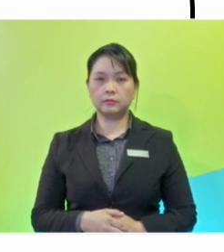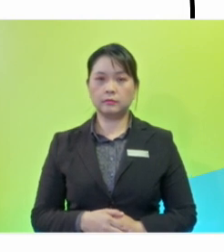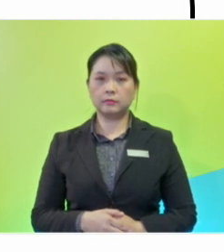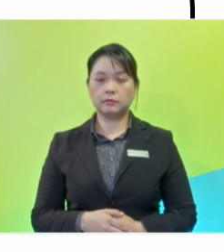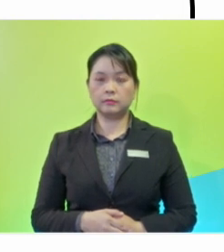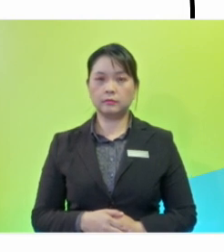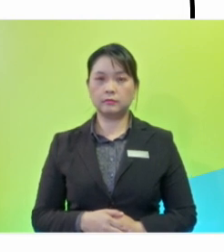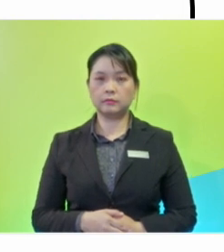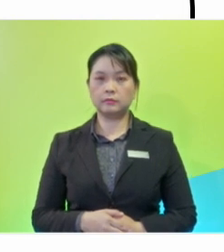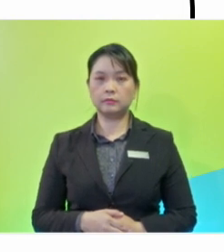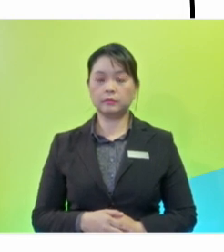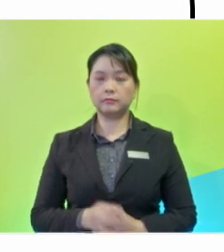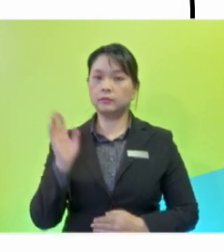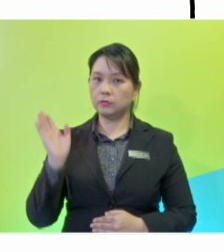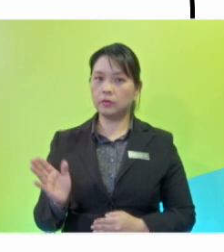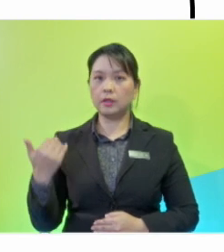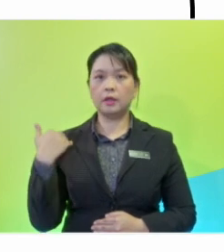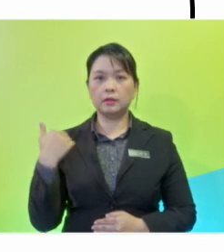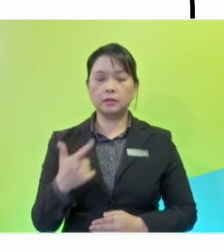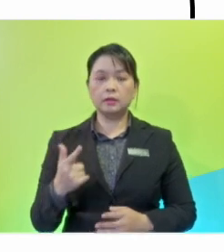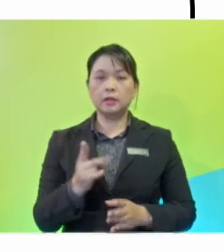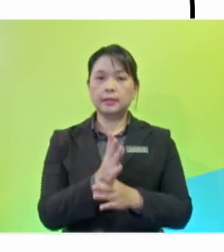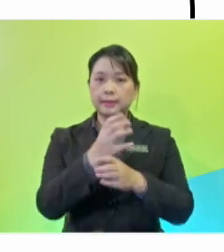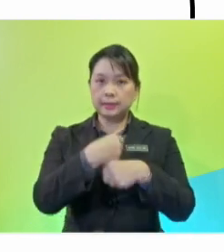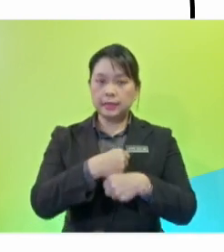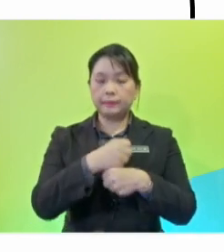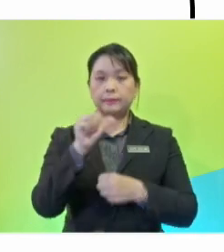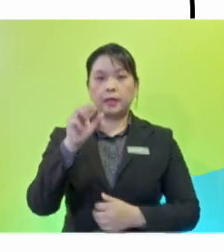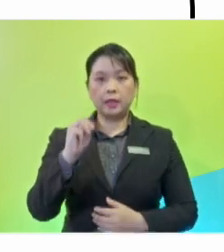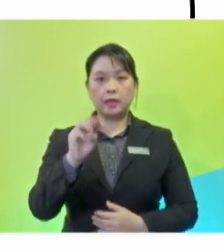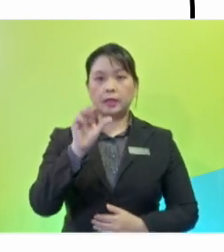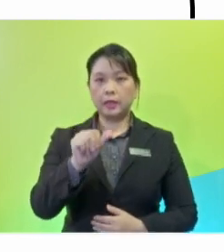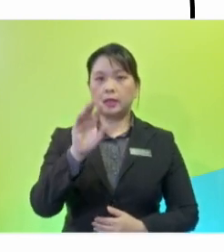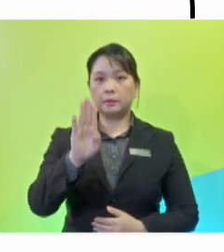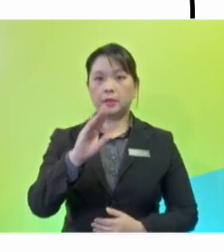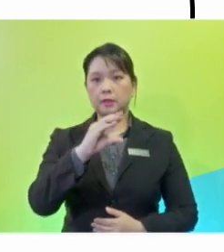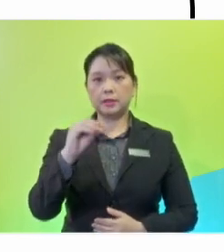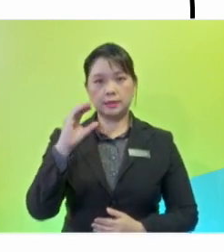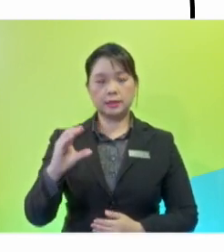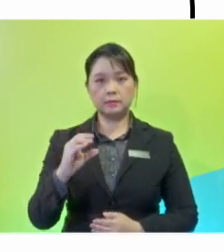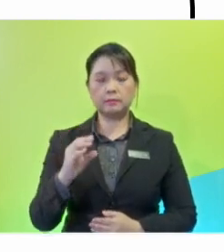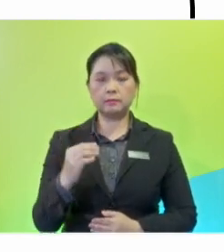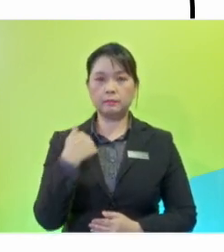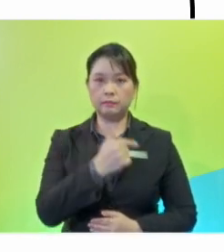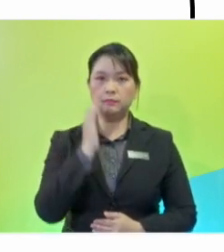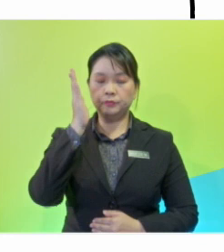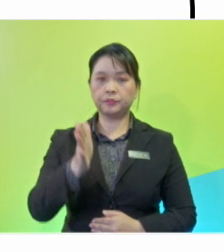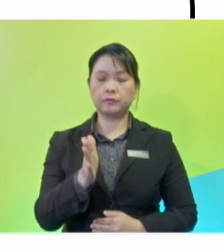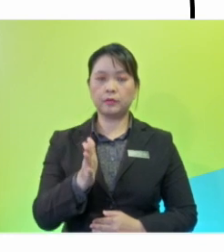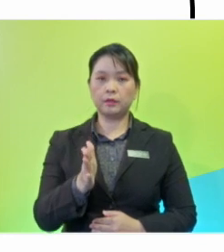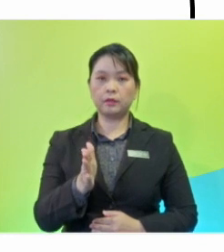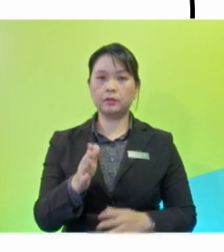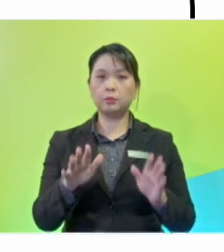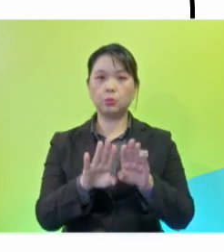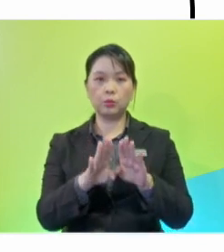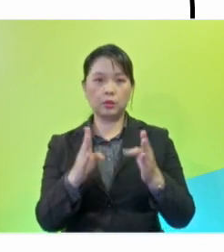itulah 3C ini adalah bentuk am²c EB dan C Oke maka kita kembangkan Oke kita kembangkan